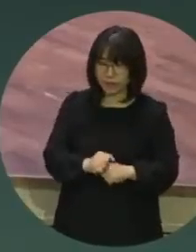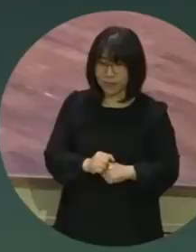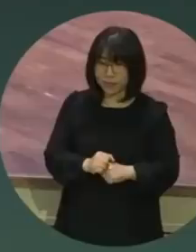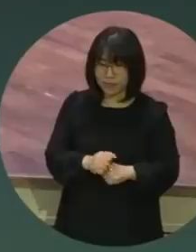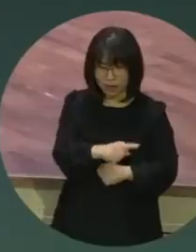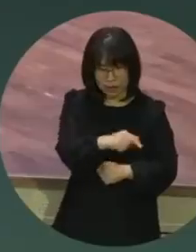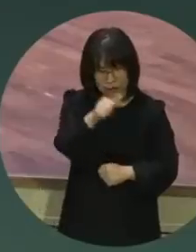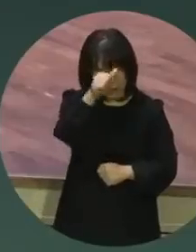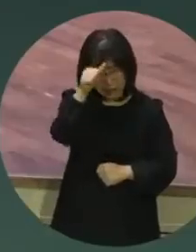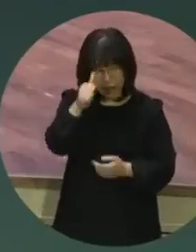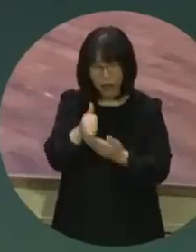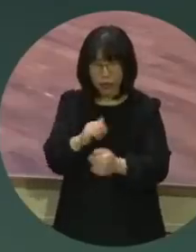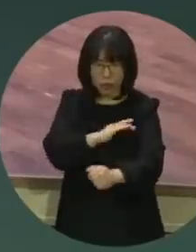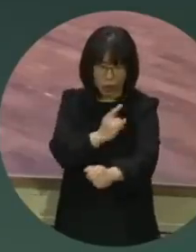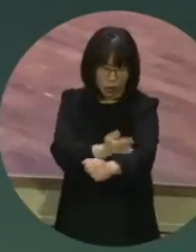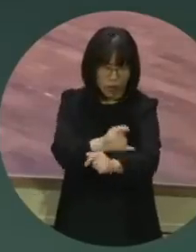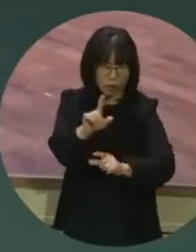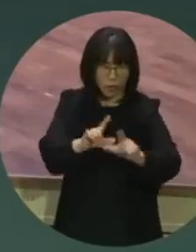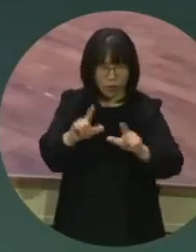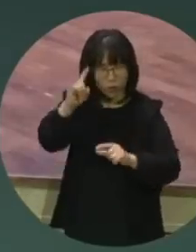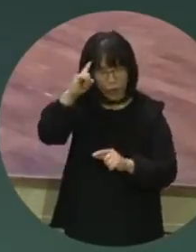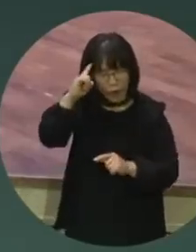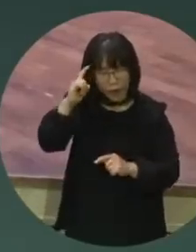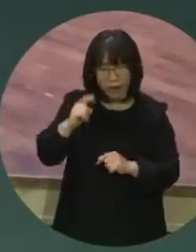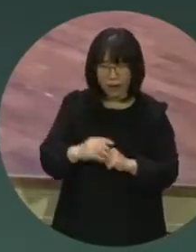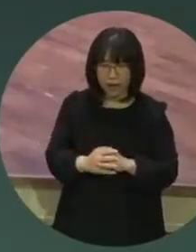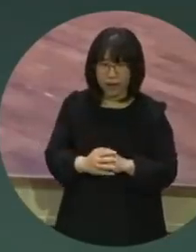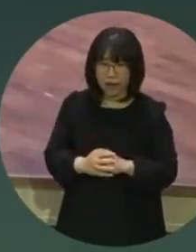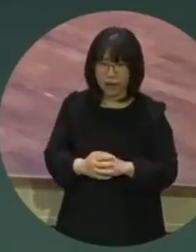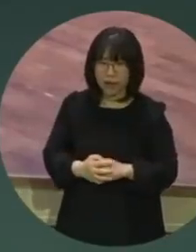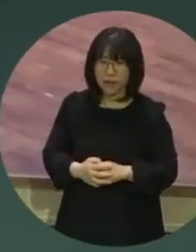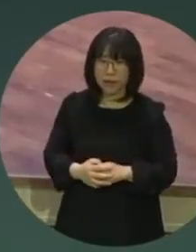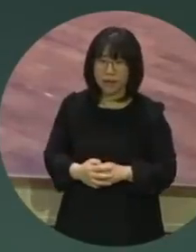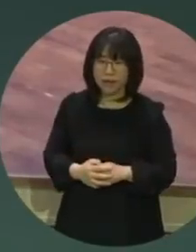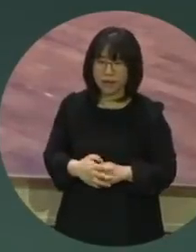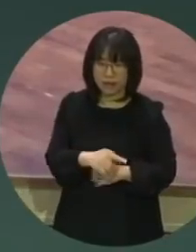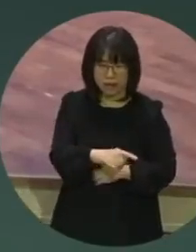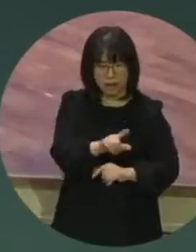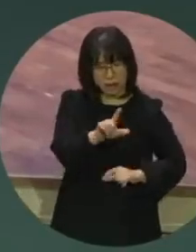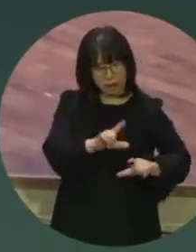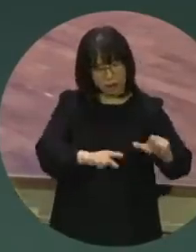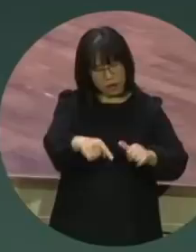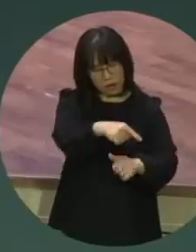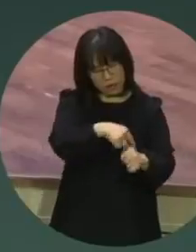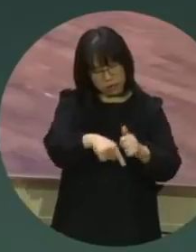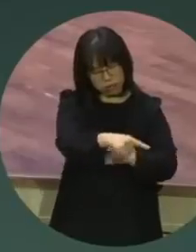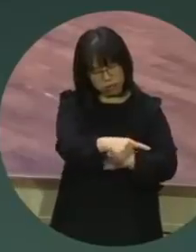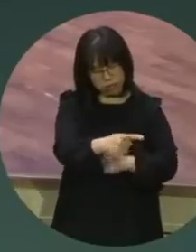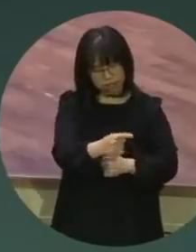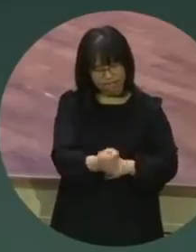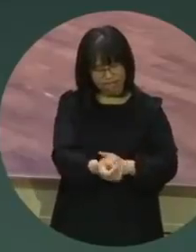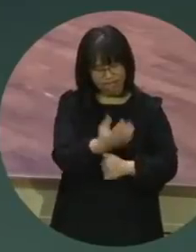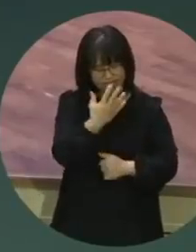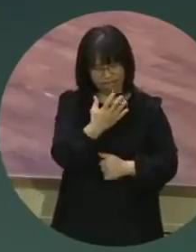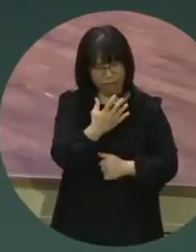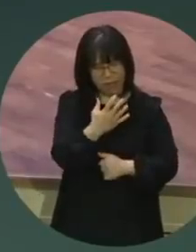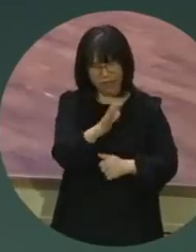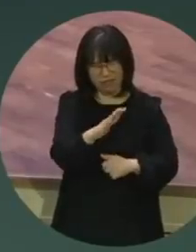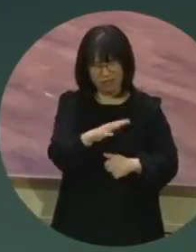장로라며. 그 사람이, 이야, 저 형편없는 게 어떻게 저게